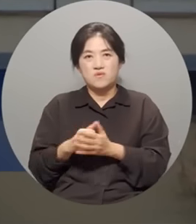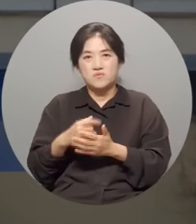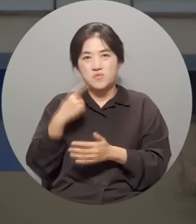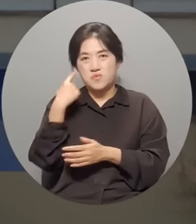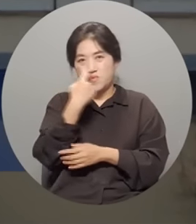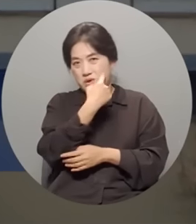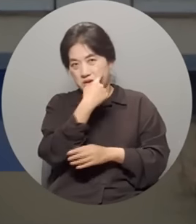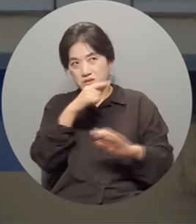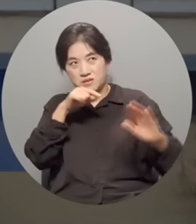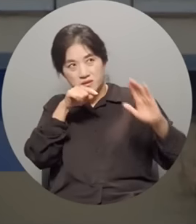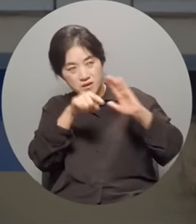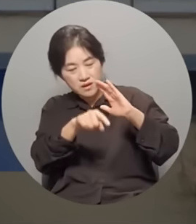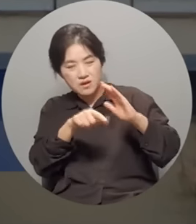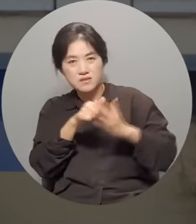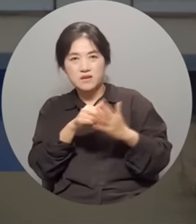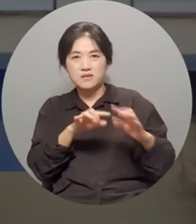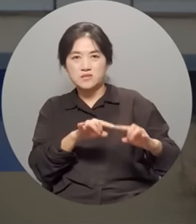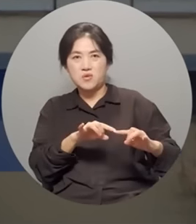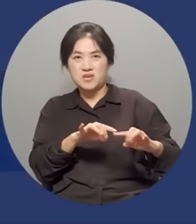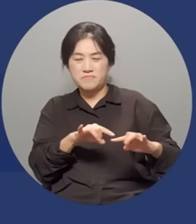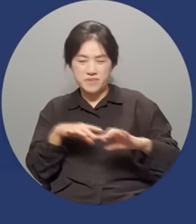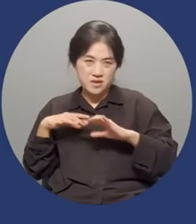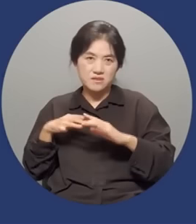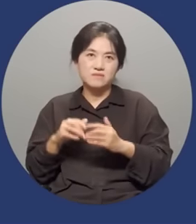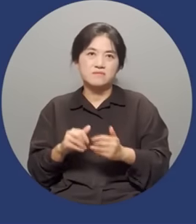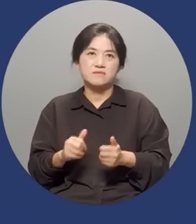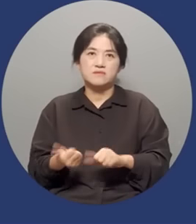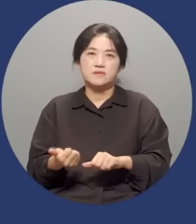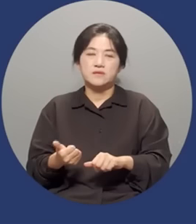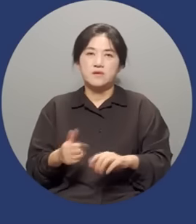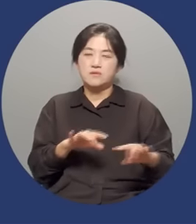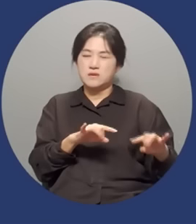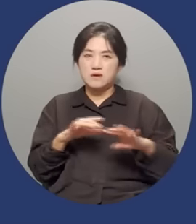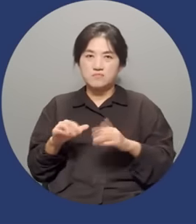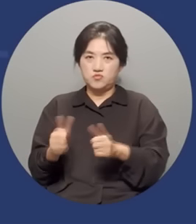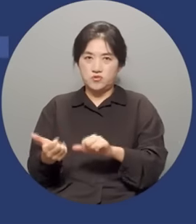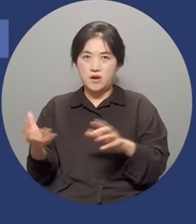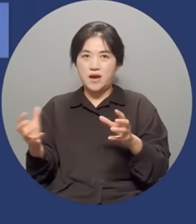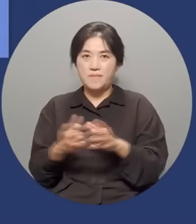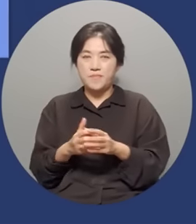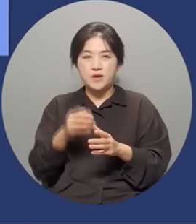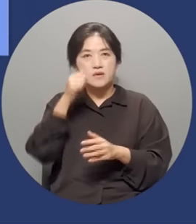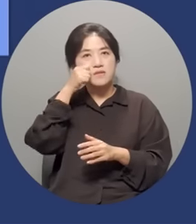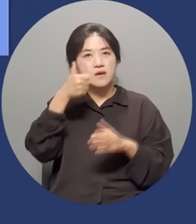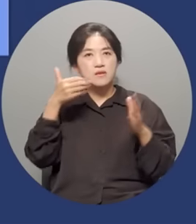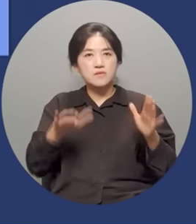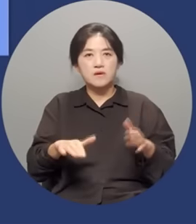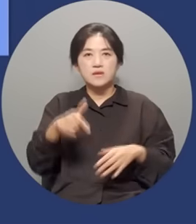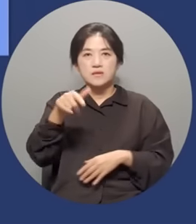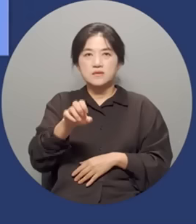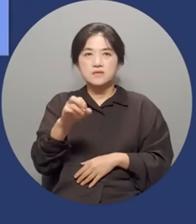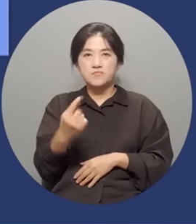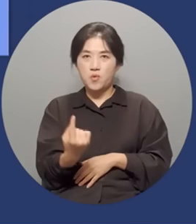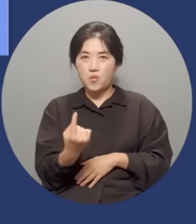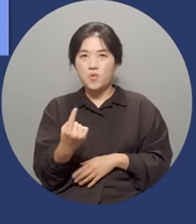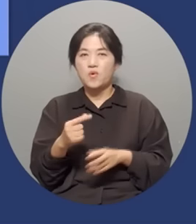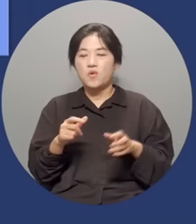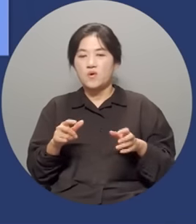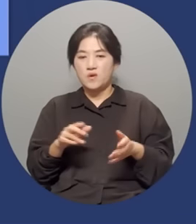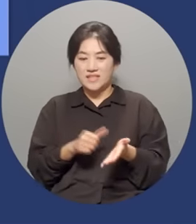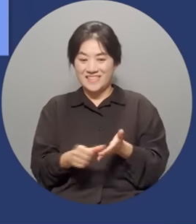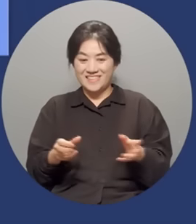그거 이제 확인하러 들어갔었다가. 어제 감전사를 포함해 최근 5달 사이 금호타이어 국내외 공장에서